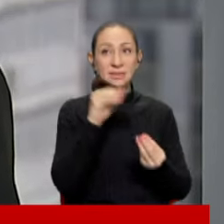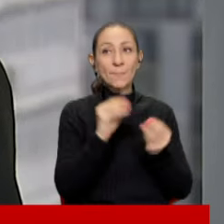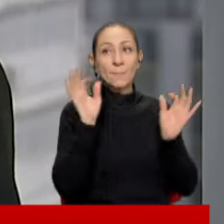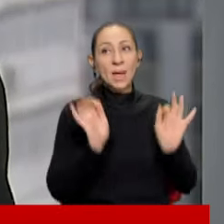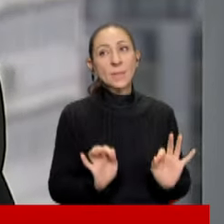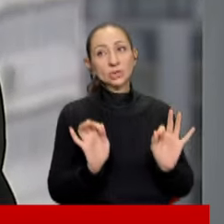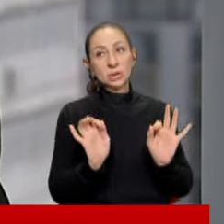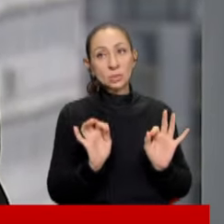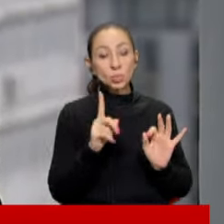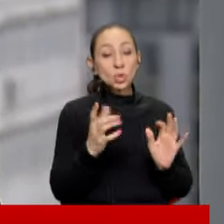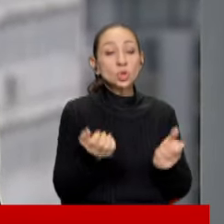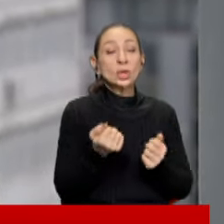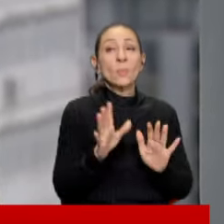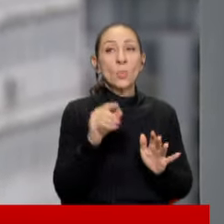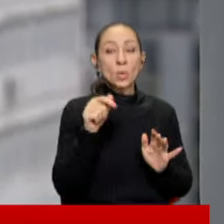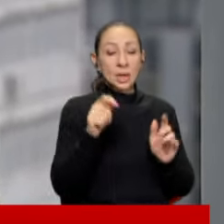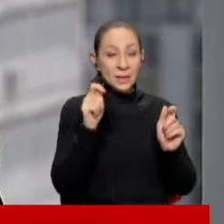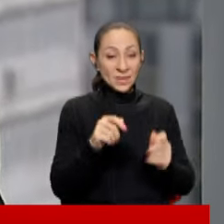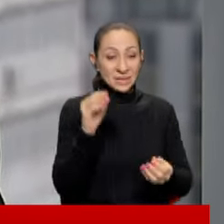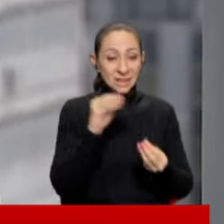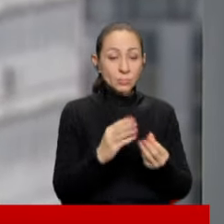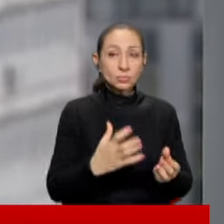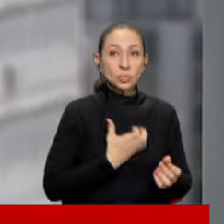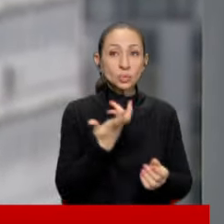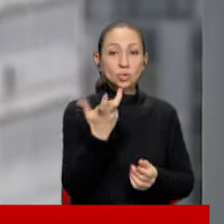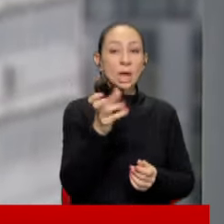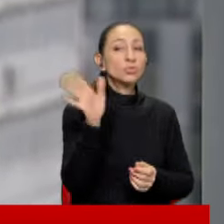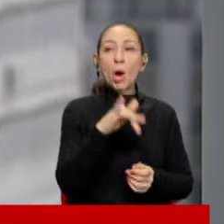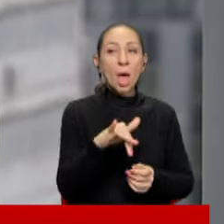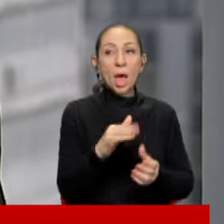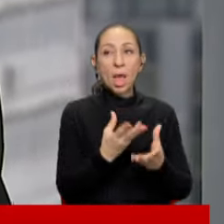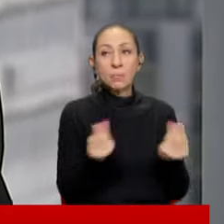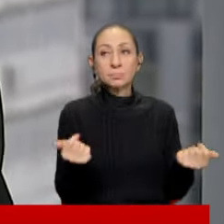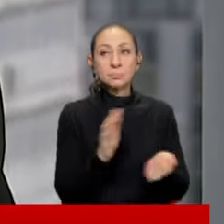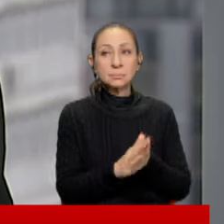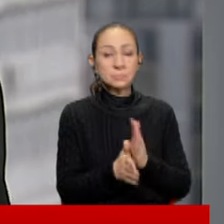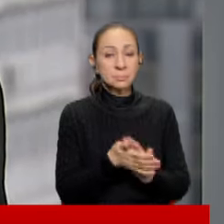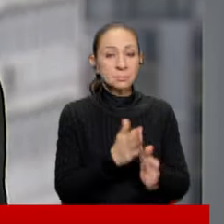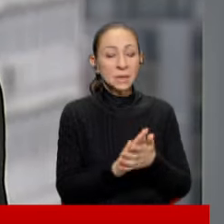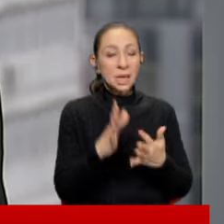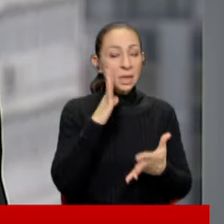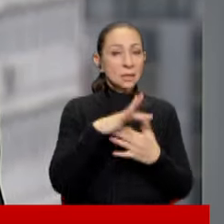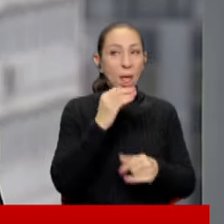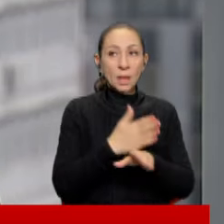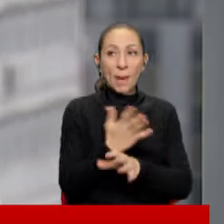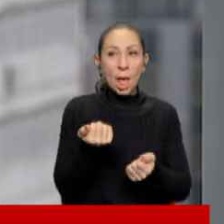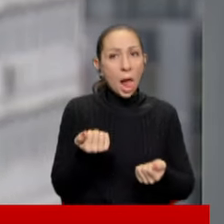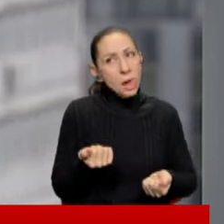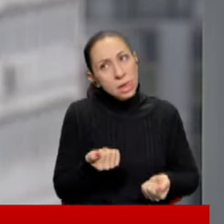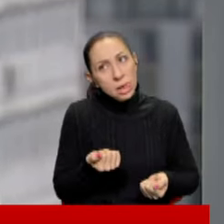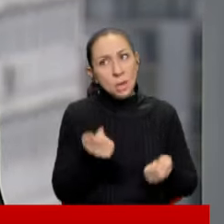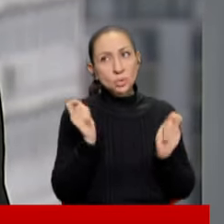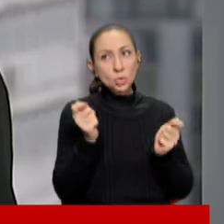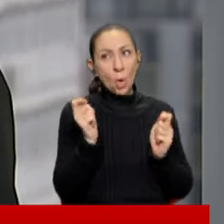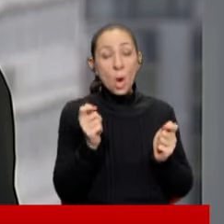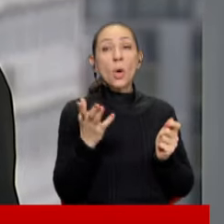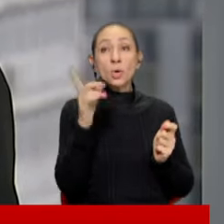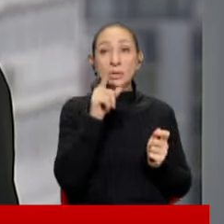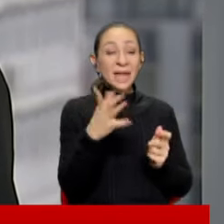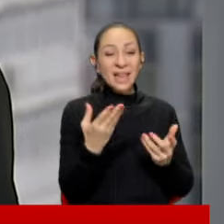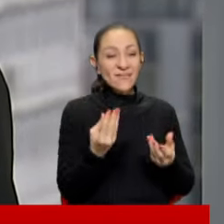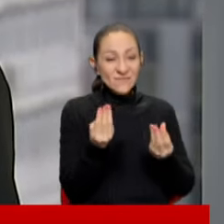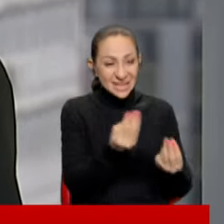geçmiştik. Bu bile kurtarmıyor. Yani bugün yaptığınız zam maalesef 3 ay sonra erimiş oluyor. İnsanlar evine ekmek götürmekte yine zorlanıyor. Dolayısıyla